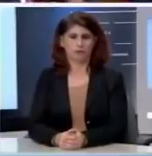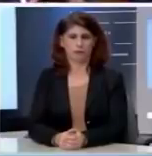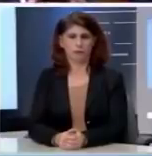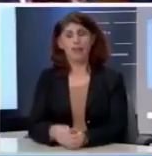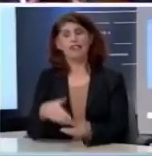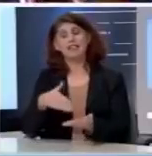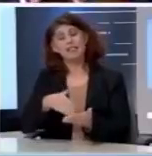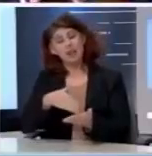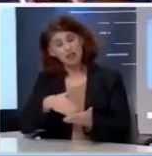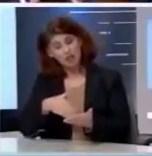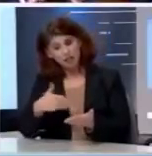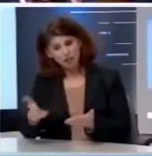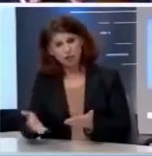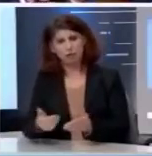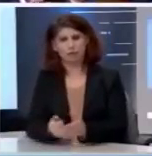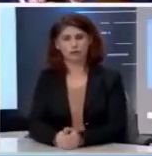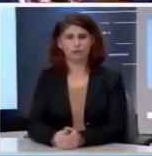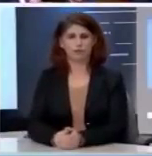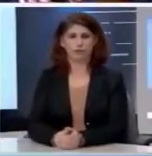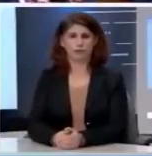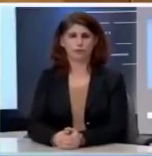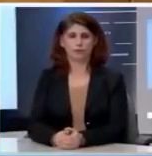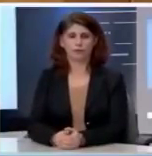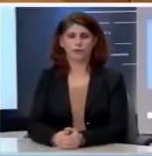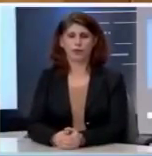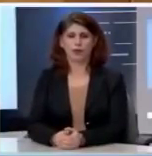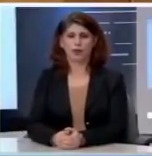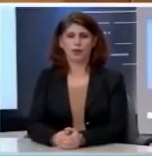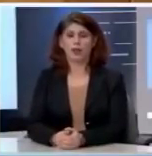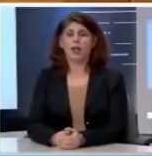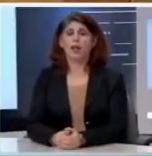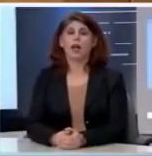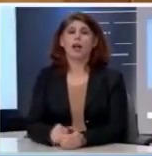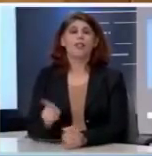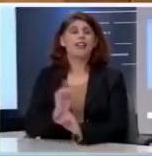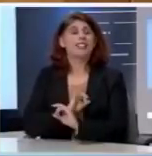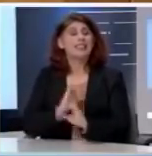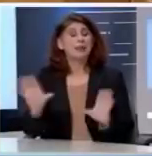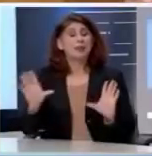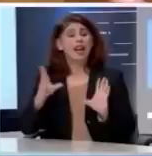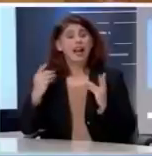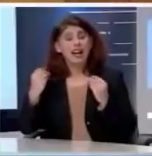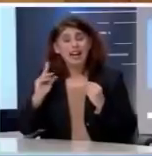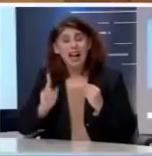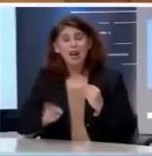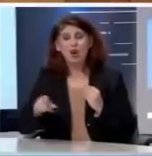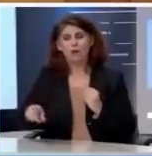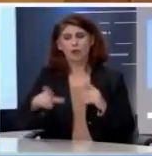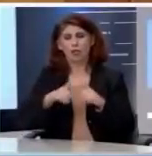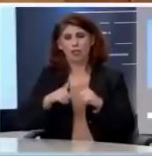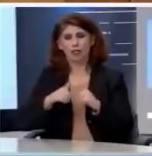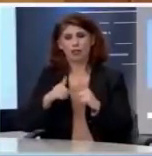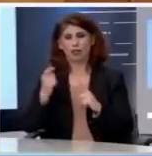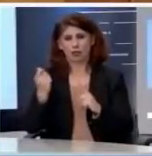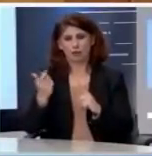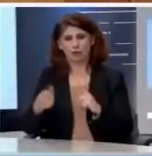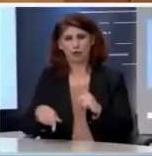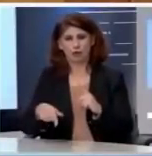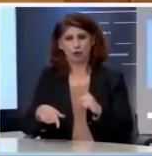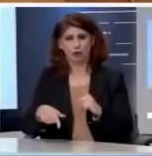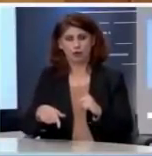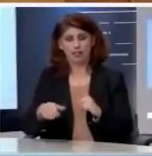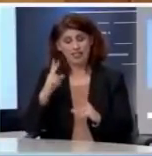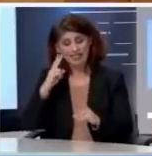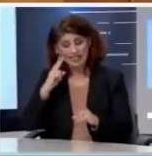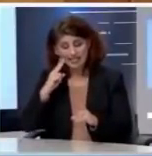Το ξεκαθαρίζω όμως. Δεν έχει τίποτα το κακό αυτό το δελτίο. Τίποτα το κακό. Γιατί θα έρθω τώρα στη